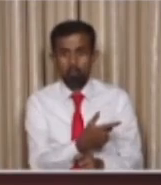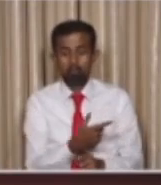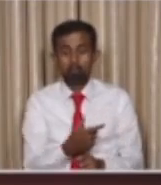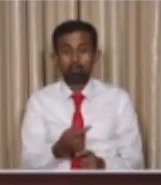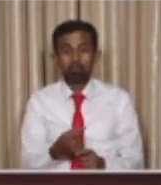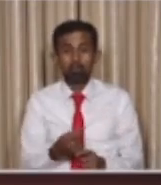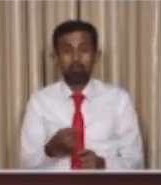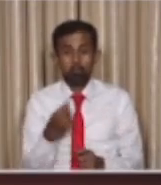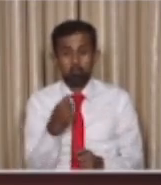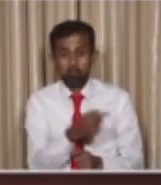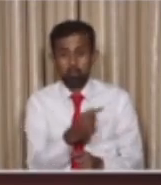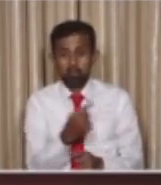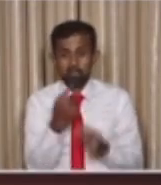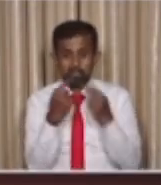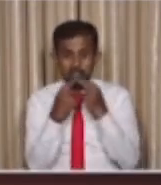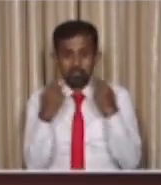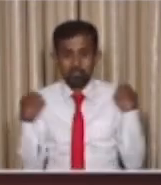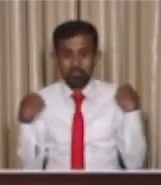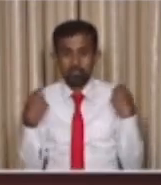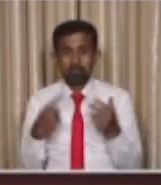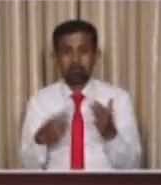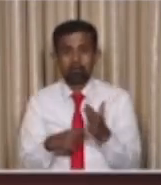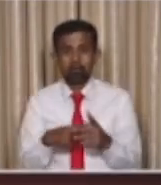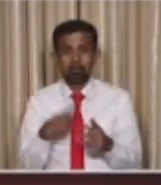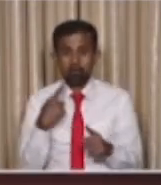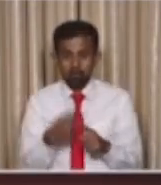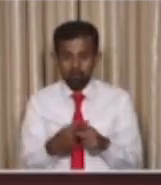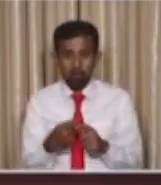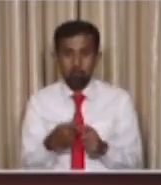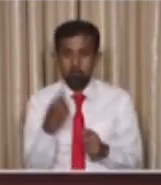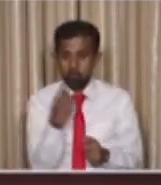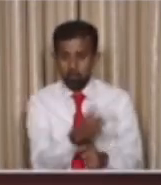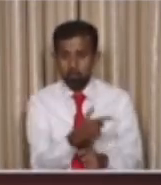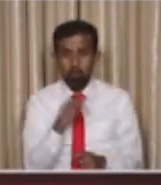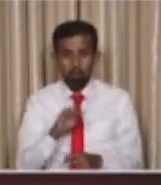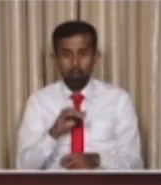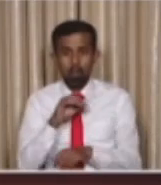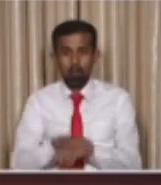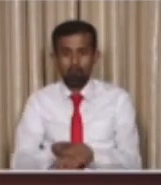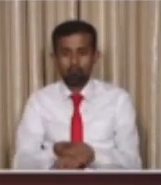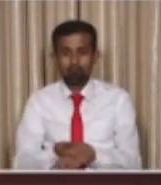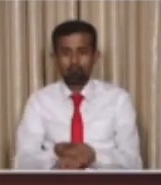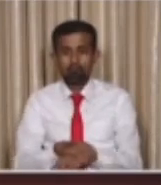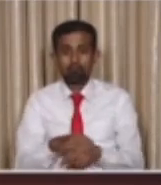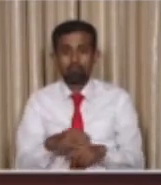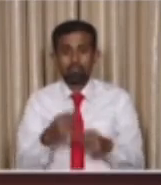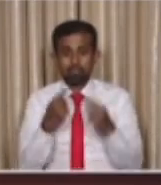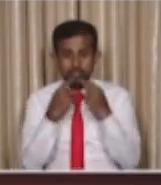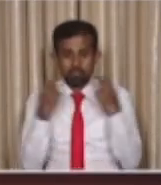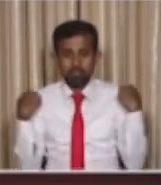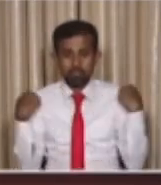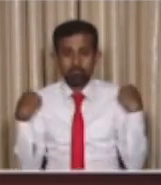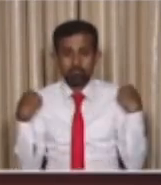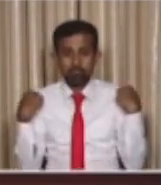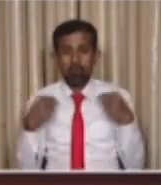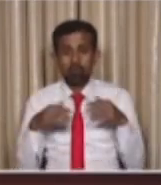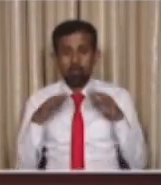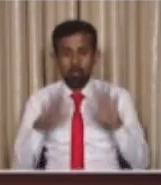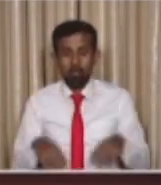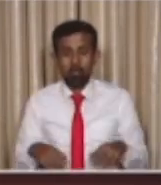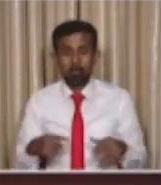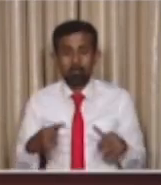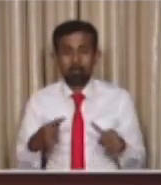යුතු රේගු බදු ප්‍රමාණයක් තිබෙනවා. මේවා ගෙවිය යුතුයි කියලා හෙළි වුණා. ඒස රේගු දෙපාර්තමේන්තුව අවසානයේදී